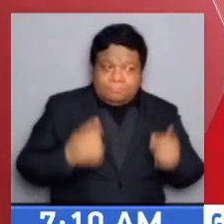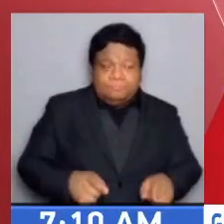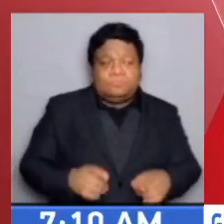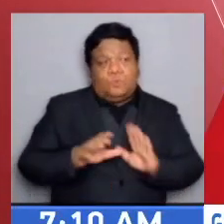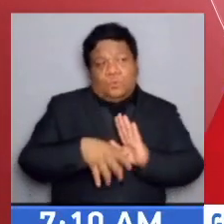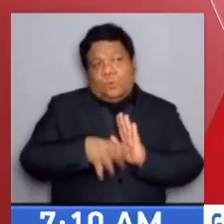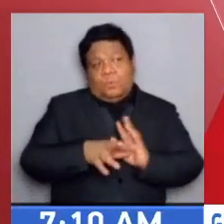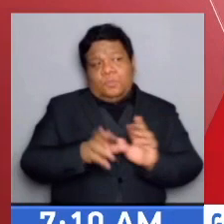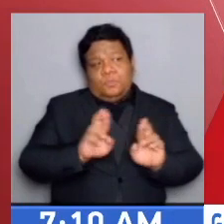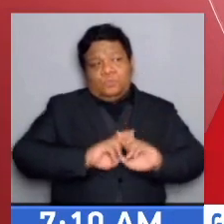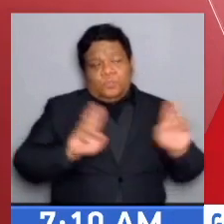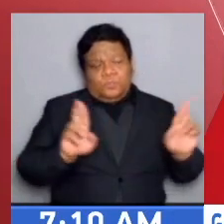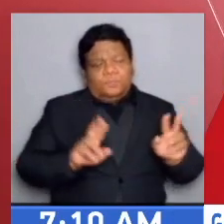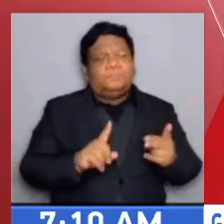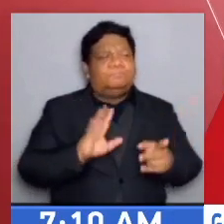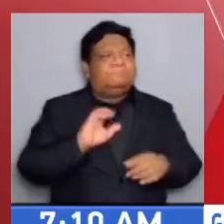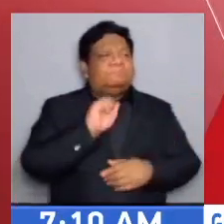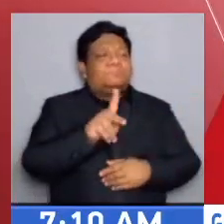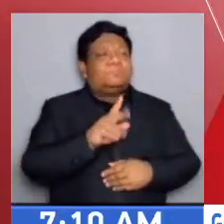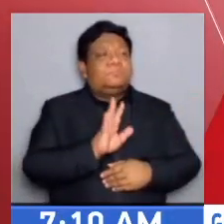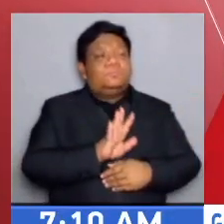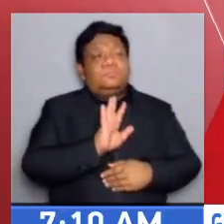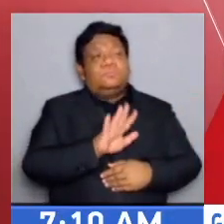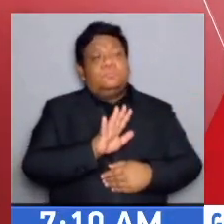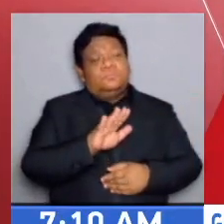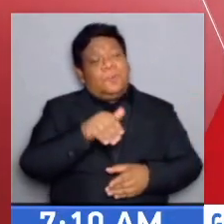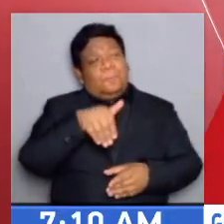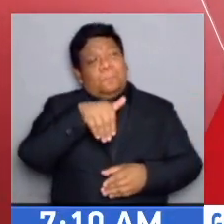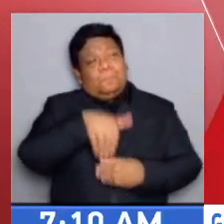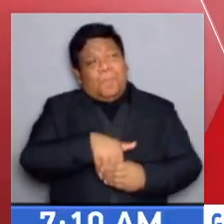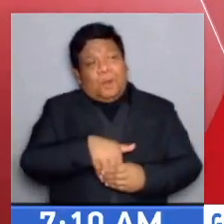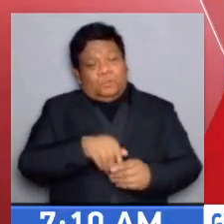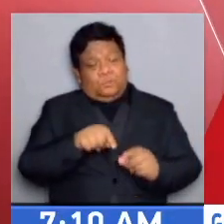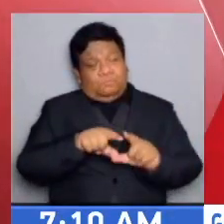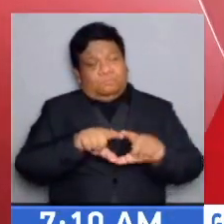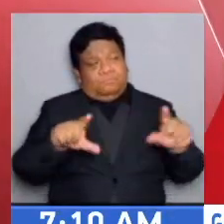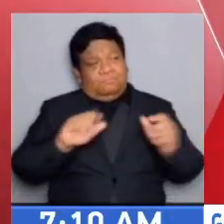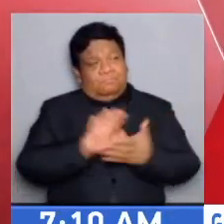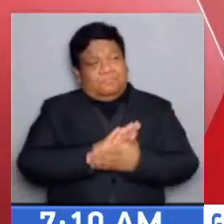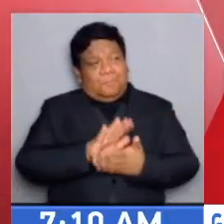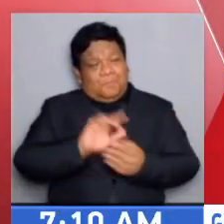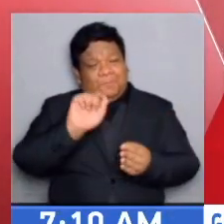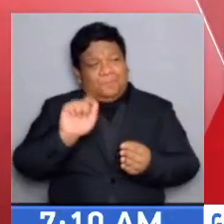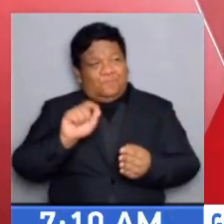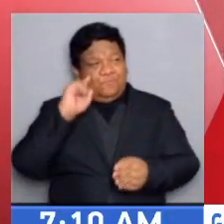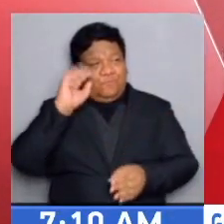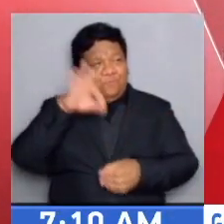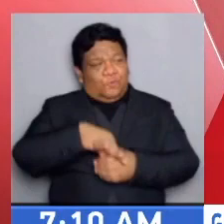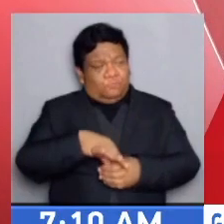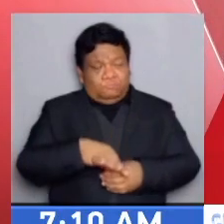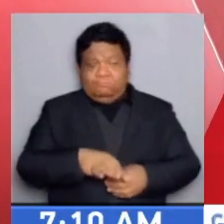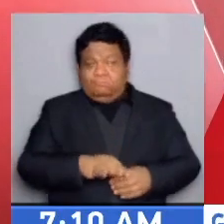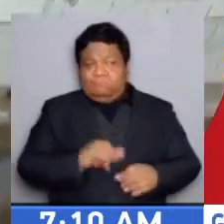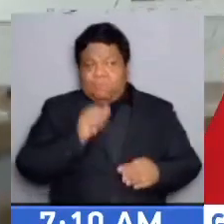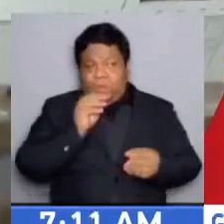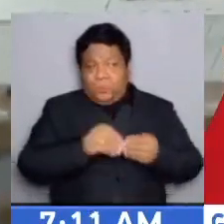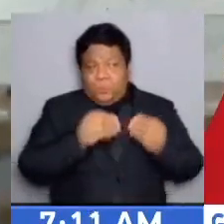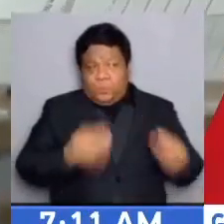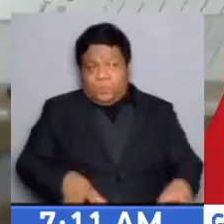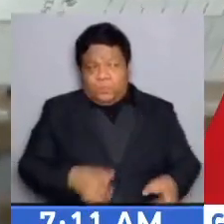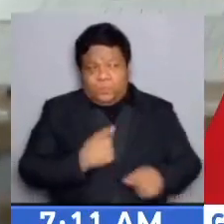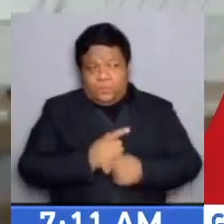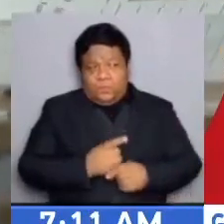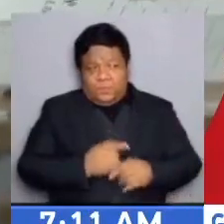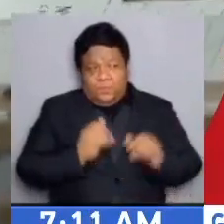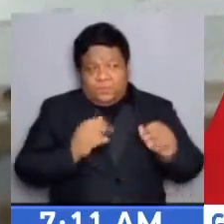balota lang, Chair, hindi naman ho ito masasayang ano, dahil yung same names pa rin ang mga kandidatong nandun. Sir Ivan, ano